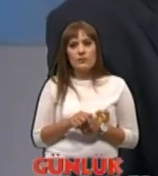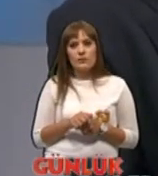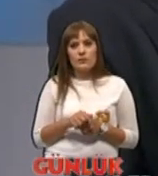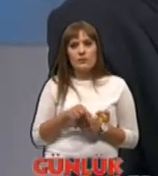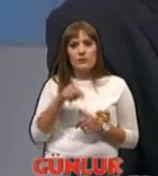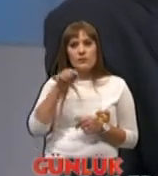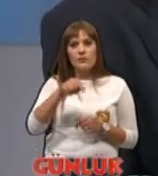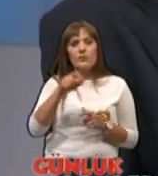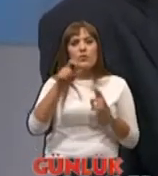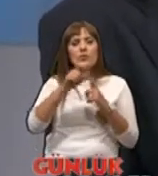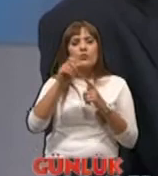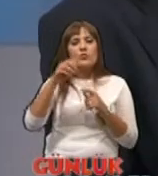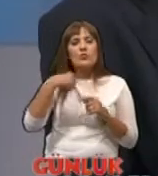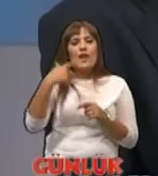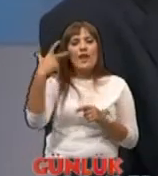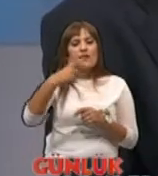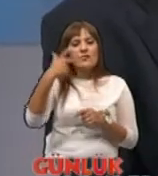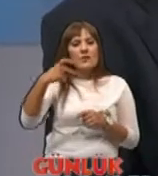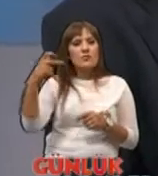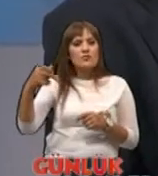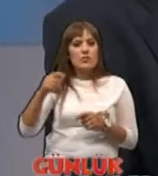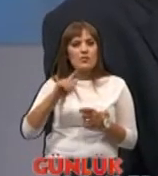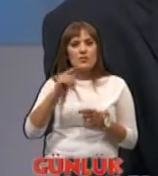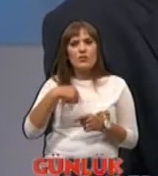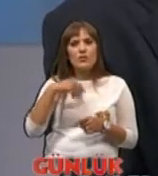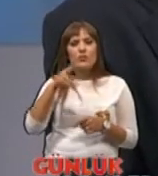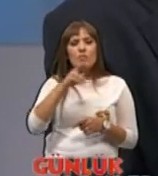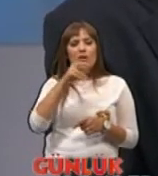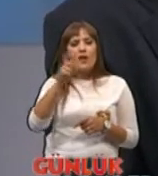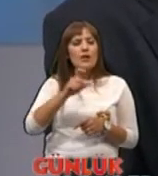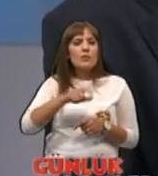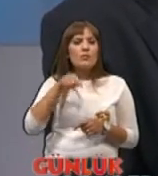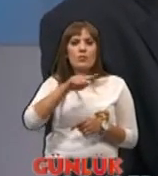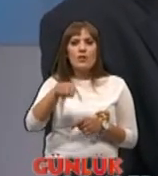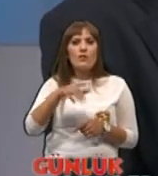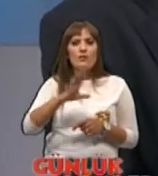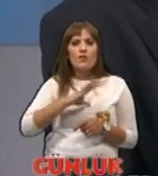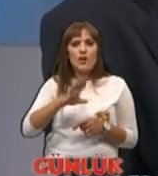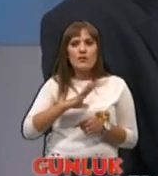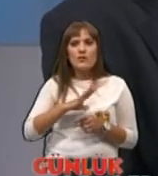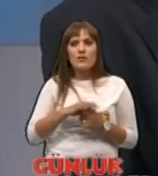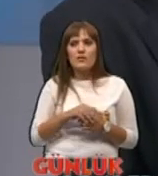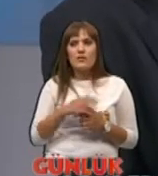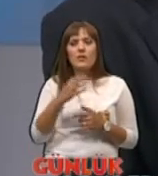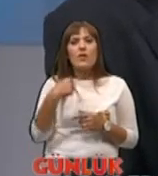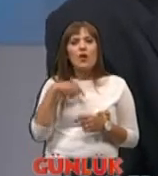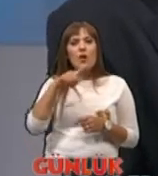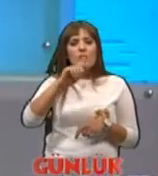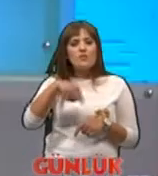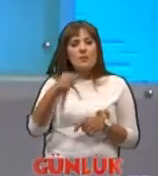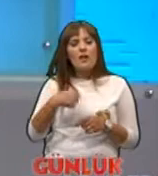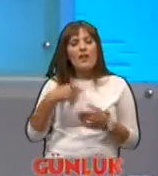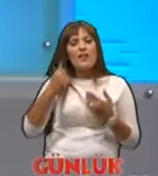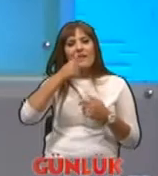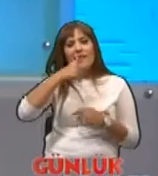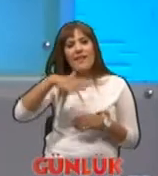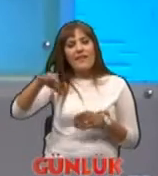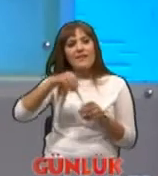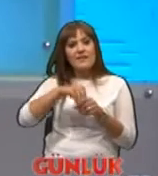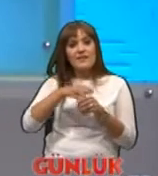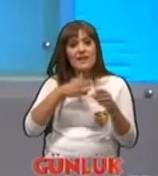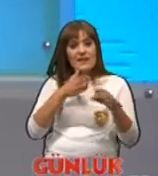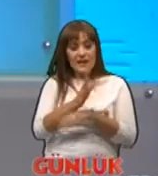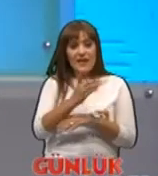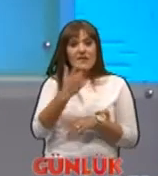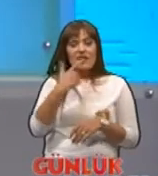Somon DNA enjeksiyonları var. Son aylarda bunlar var. Şeyde, şimdi o zaman plajlarda